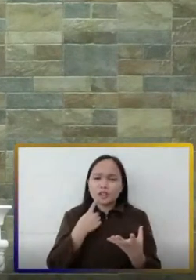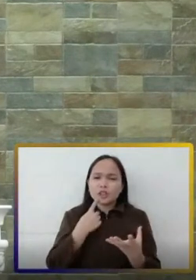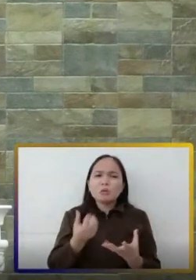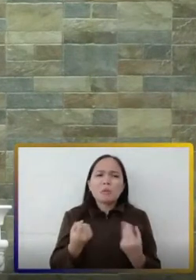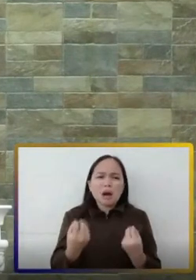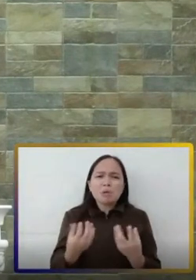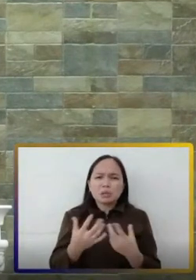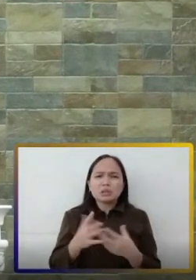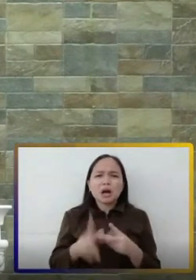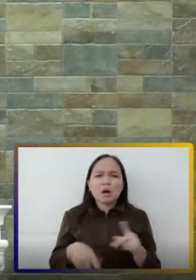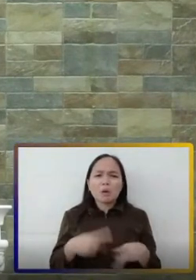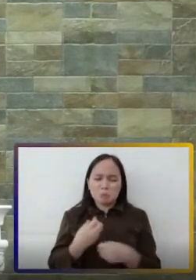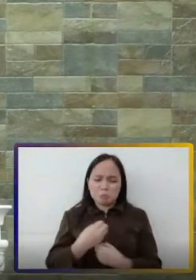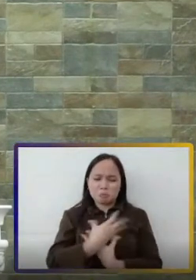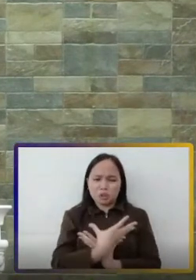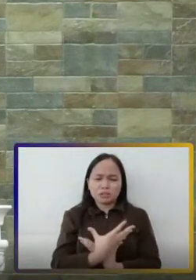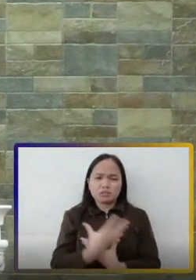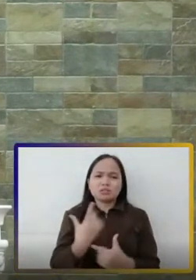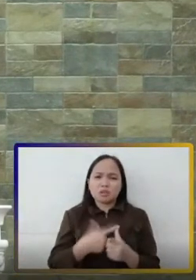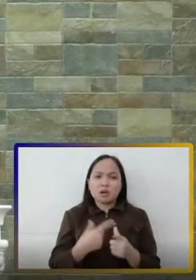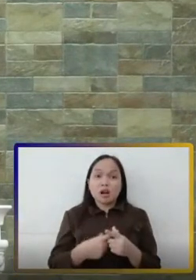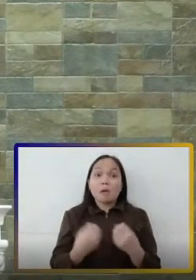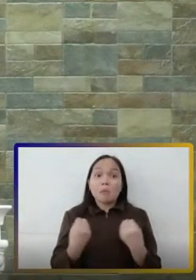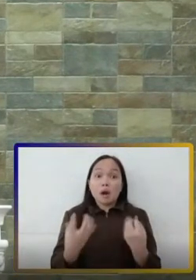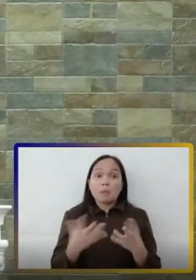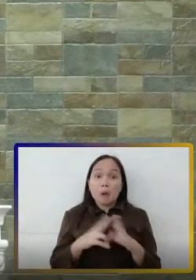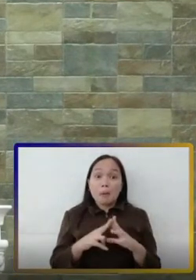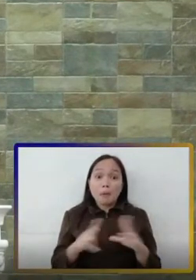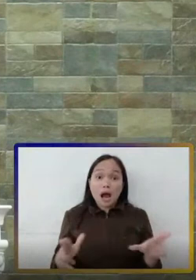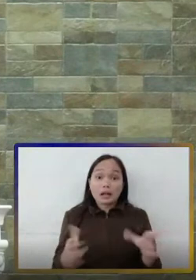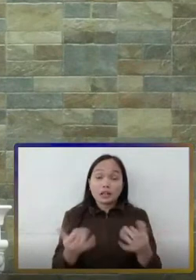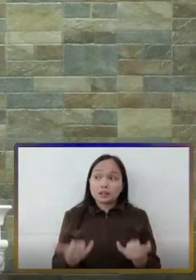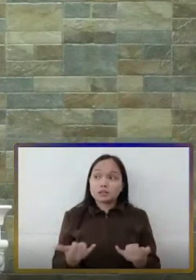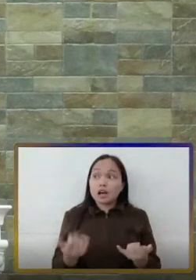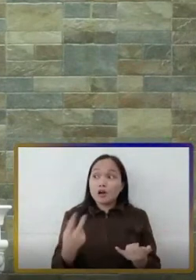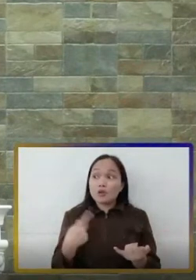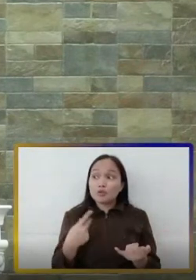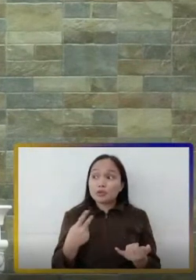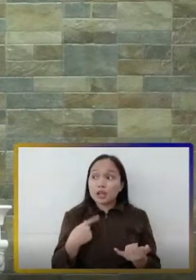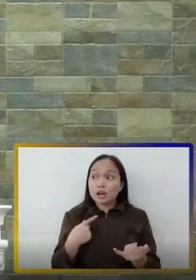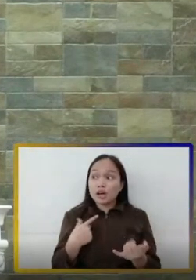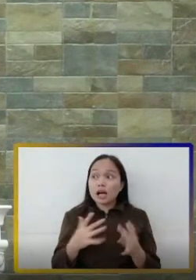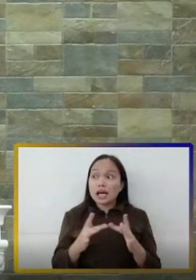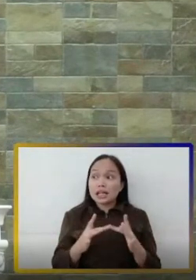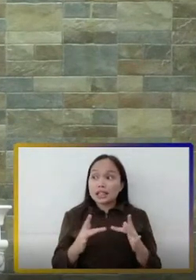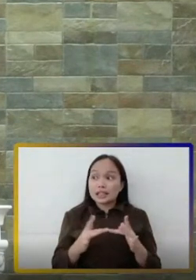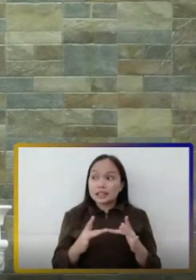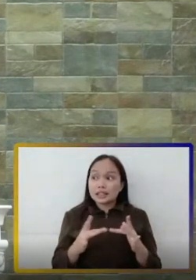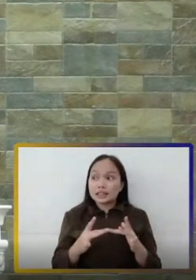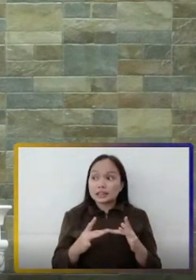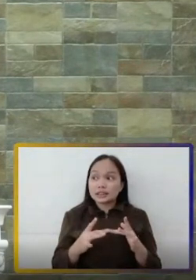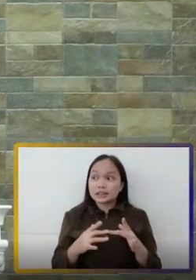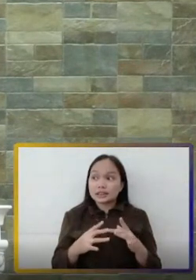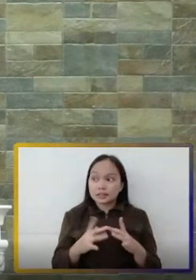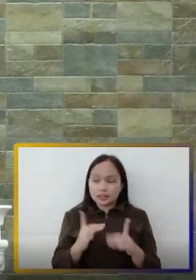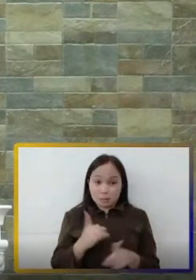maraming natakot at halos lahat ng bahay ngayon ay meron ng internet connection.